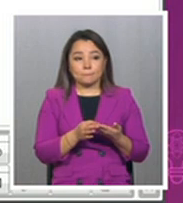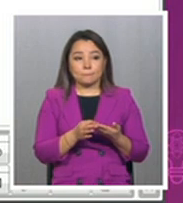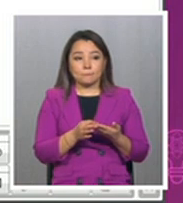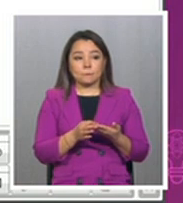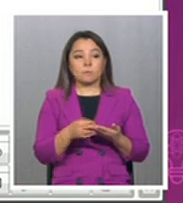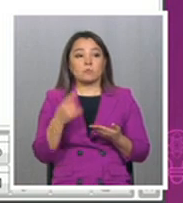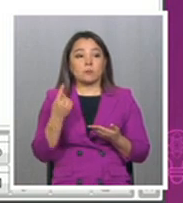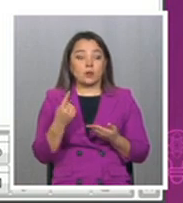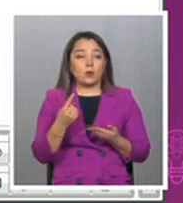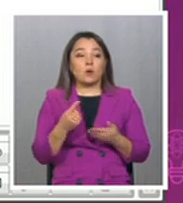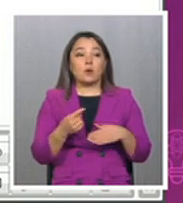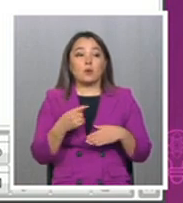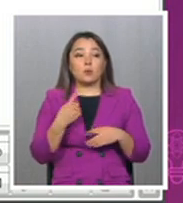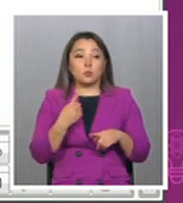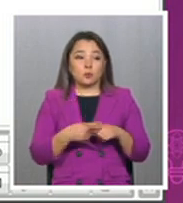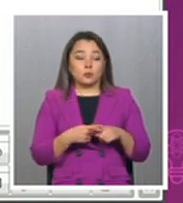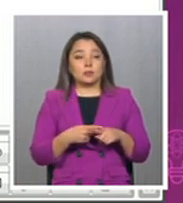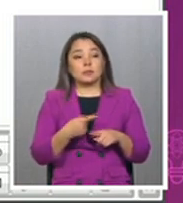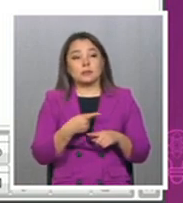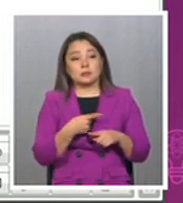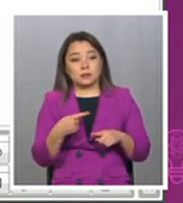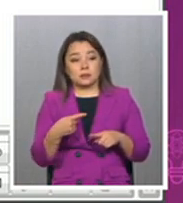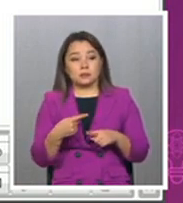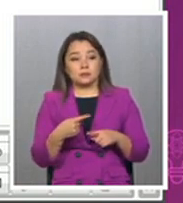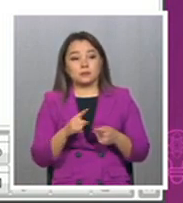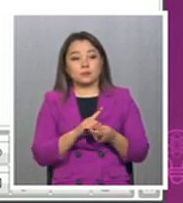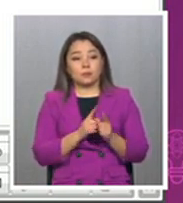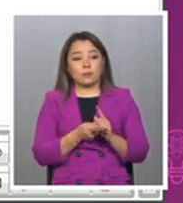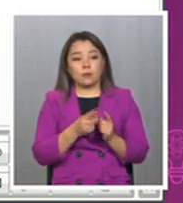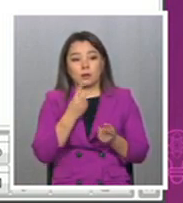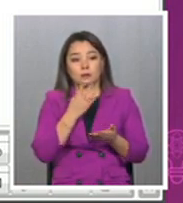біреуін оң, екінші теріс етіп өзгертеміз.